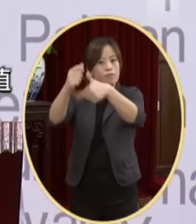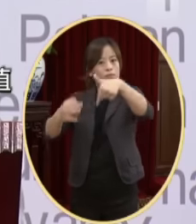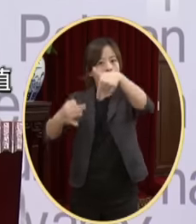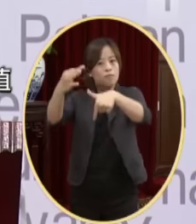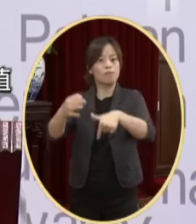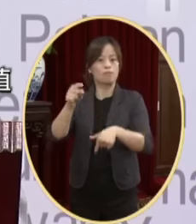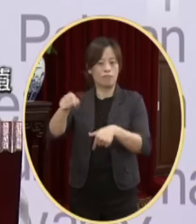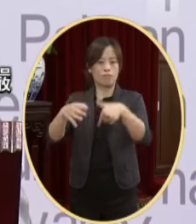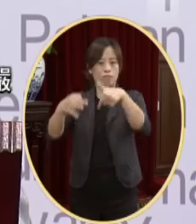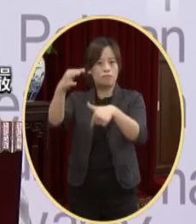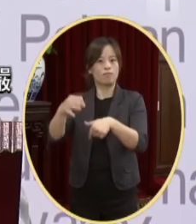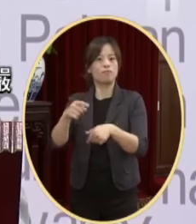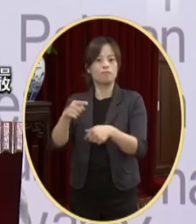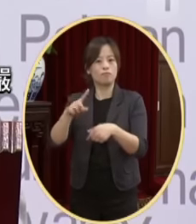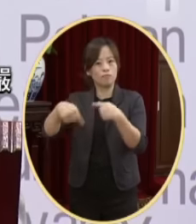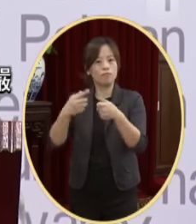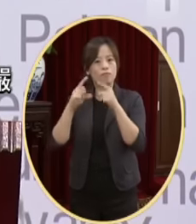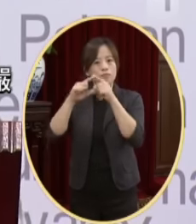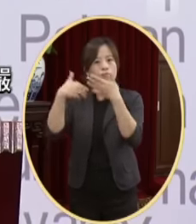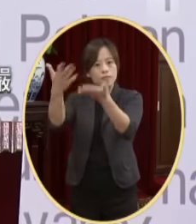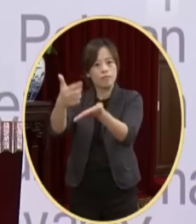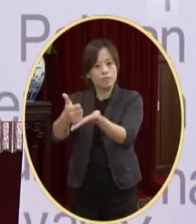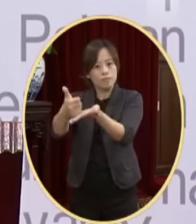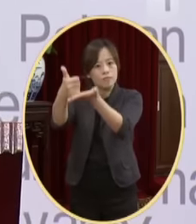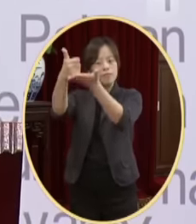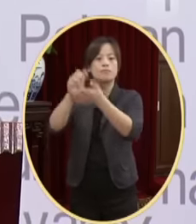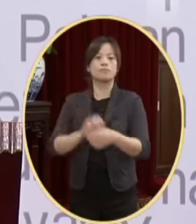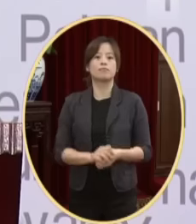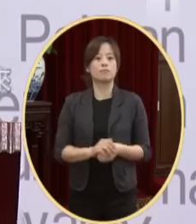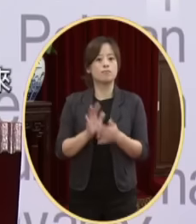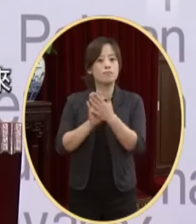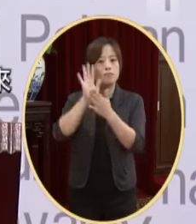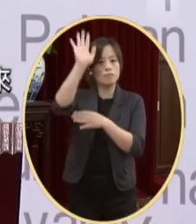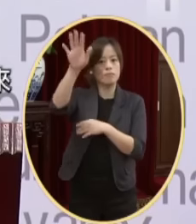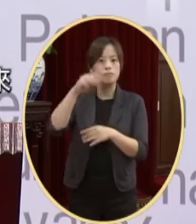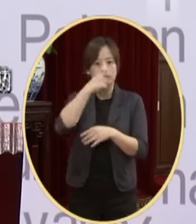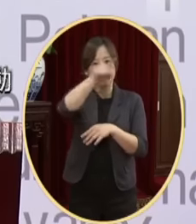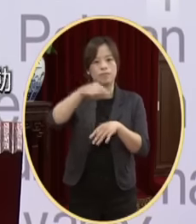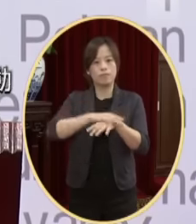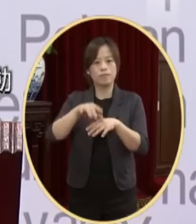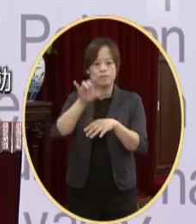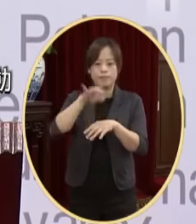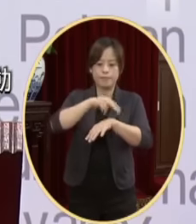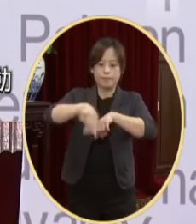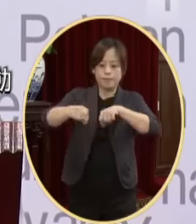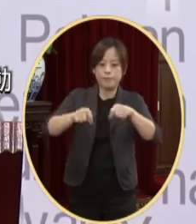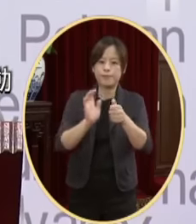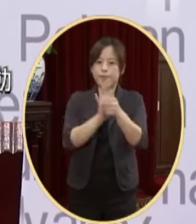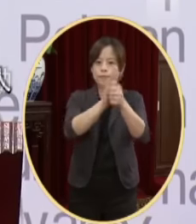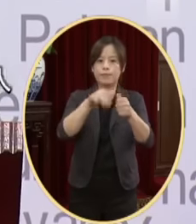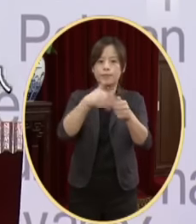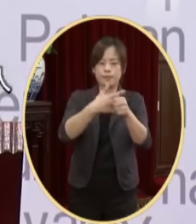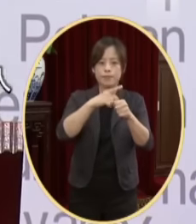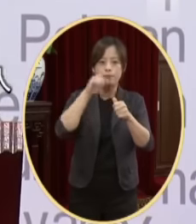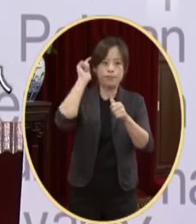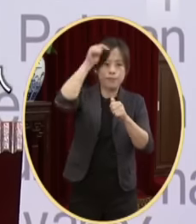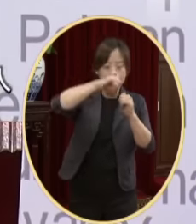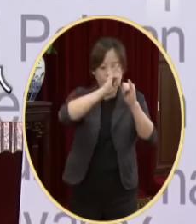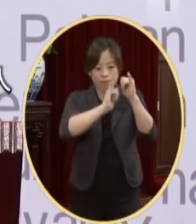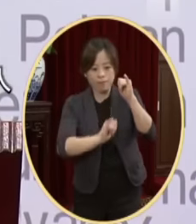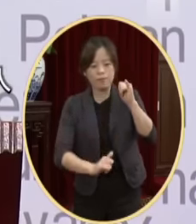值应该给予他们尊严。未来我们会透过政策的推动，让下一代的族